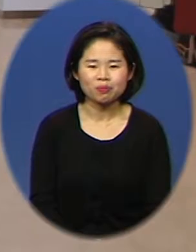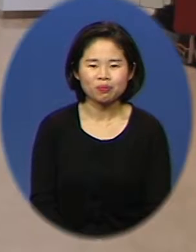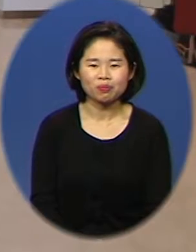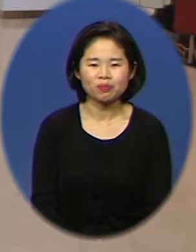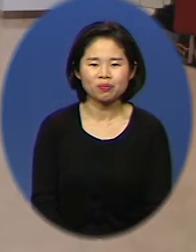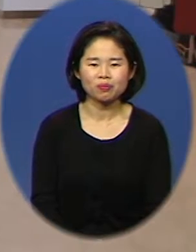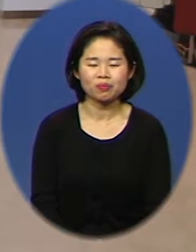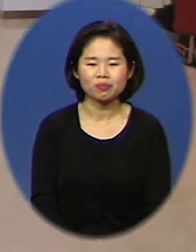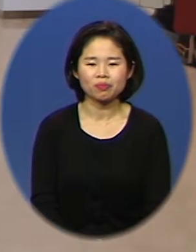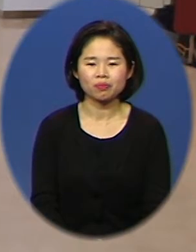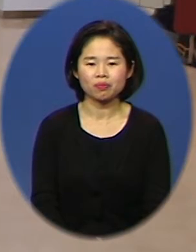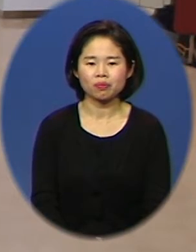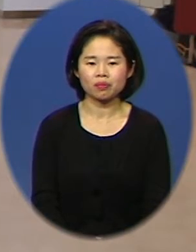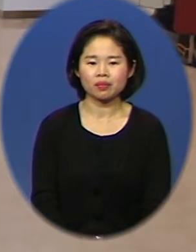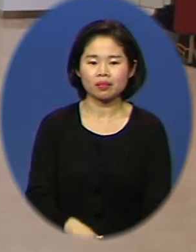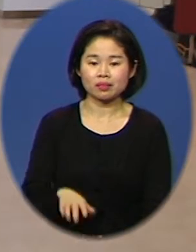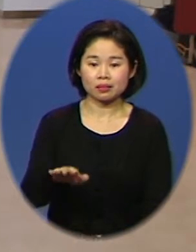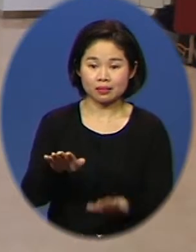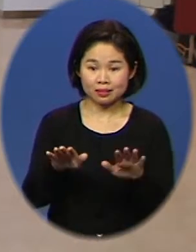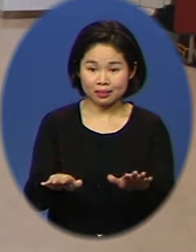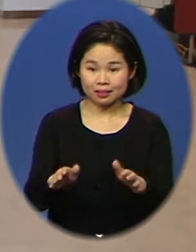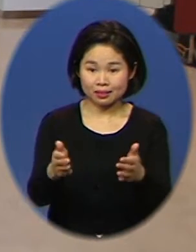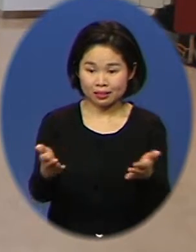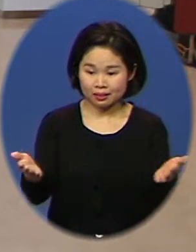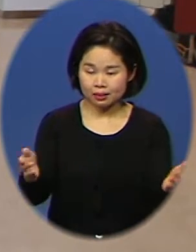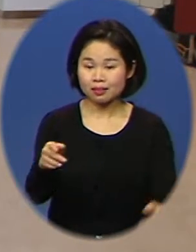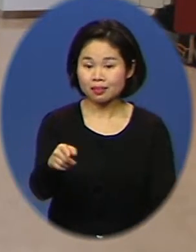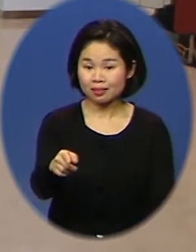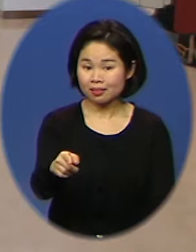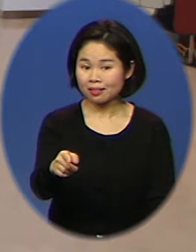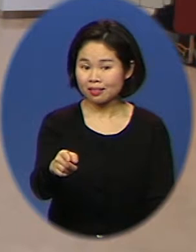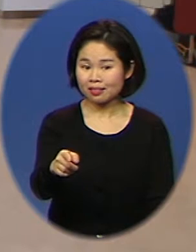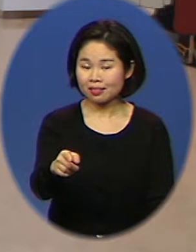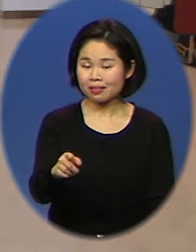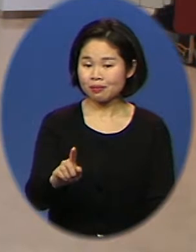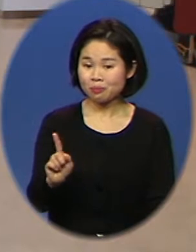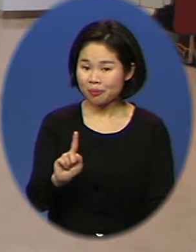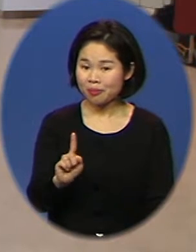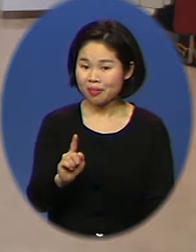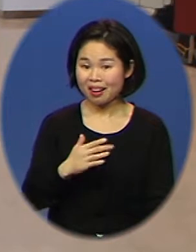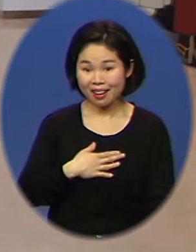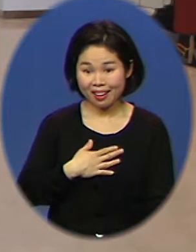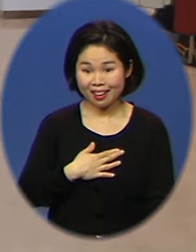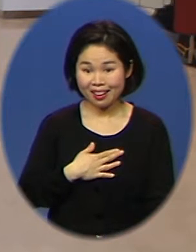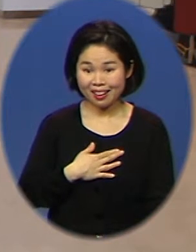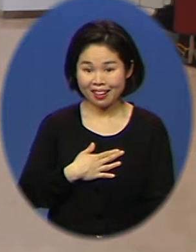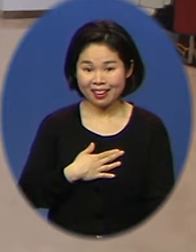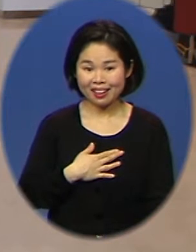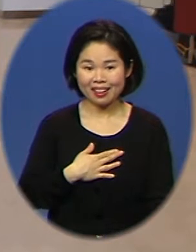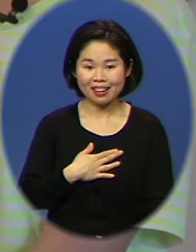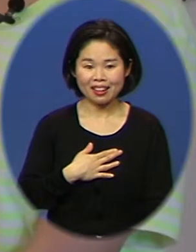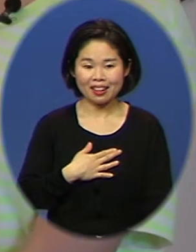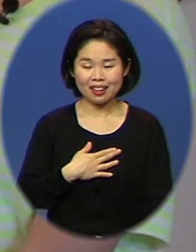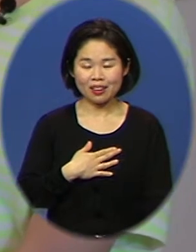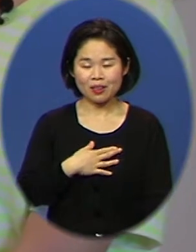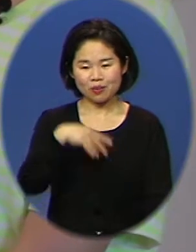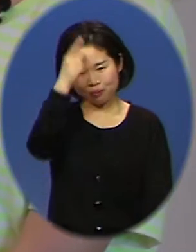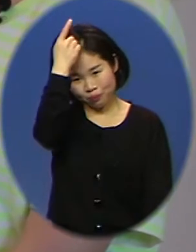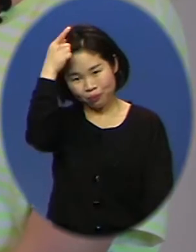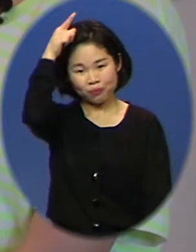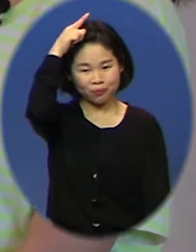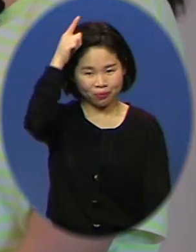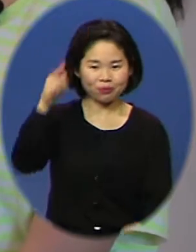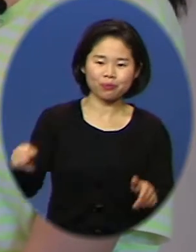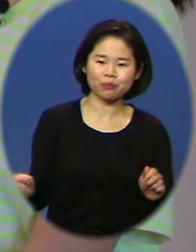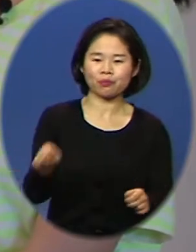자, 여기 그 지금 장식물은 뭔지 알 수 있죠? 풍물놀이? 예, 풍물놀이를